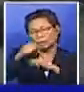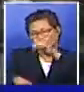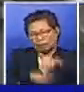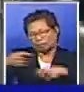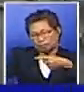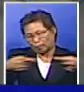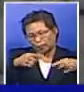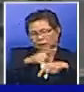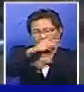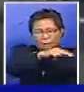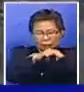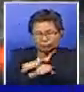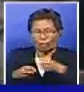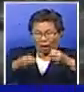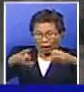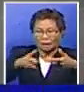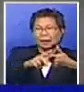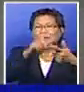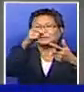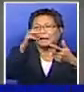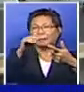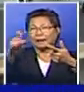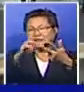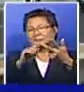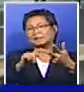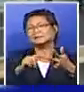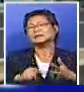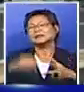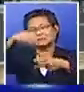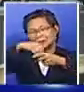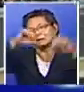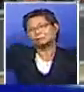di negeri sembilan iaitu lebuh Raya BMX dan trk